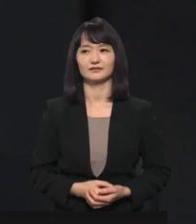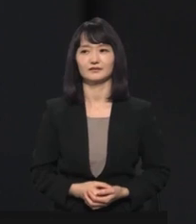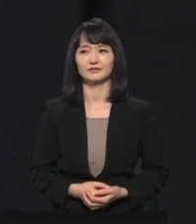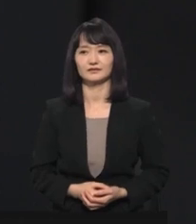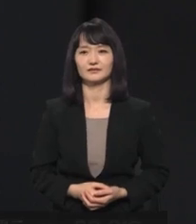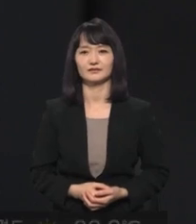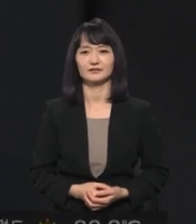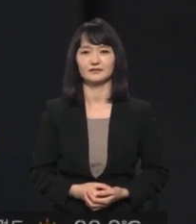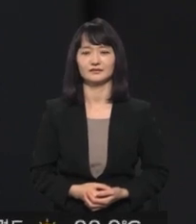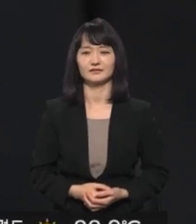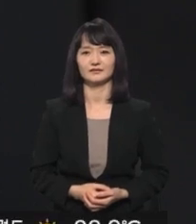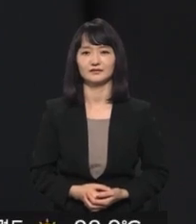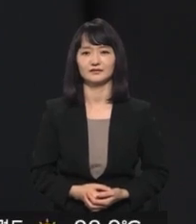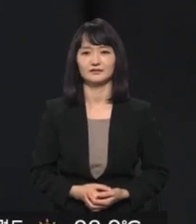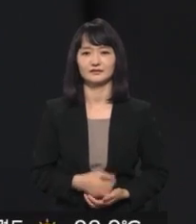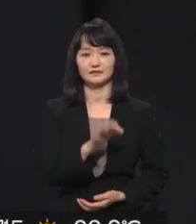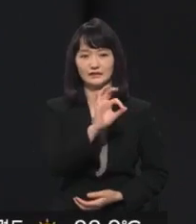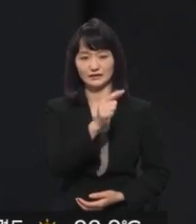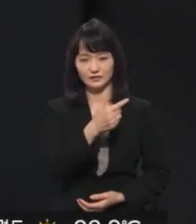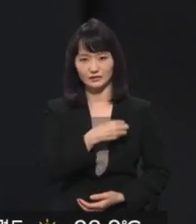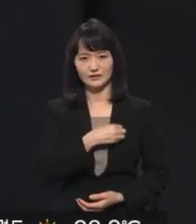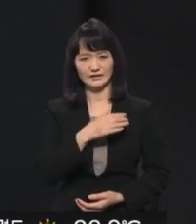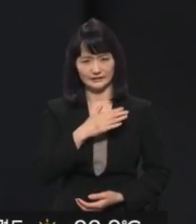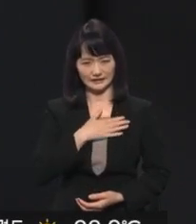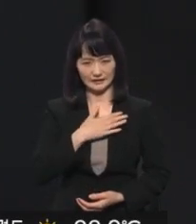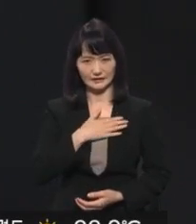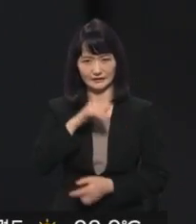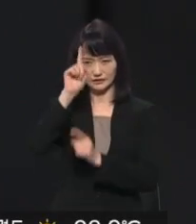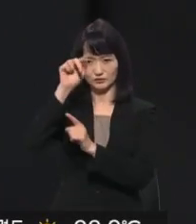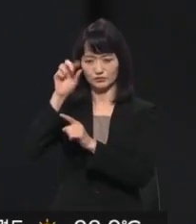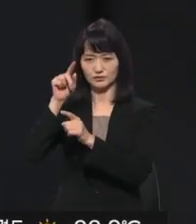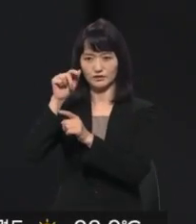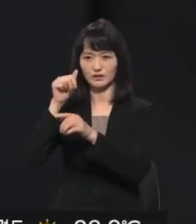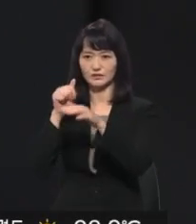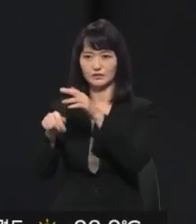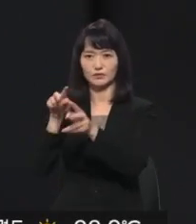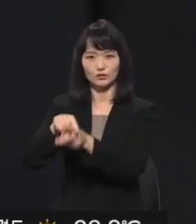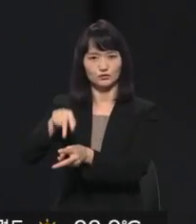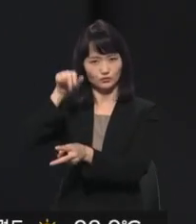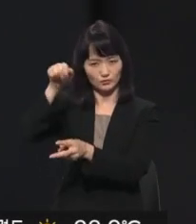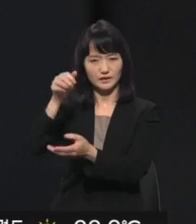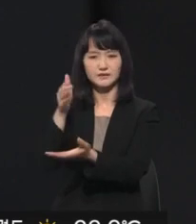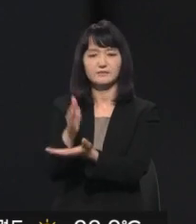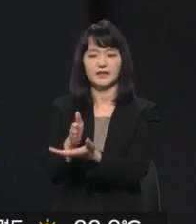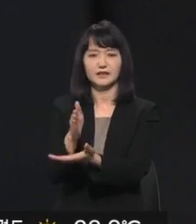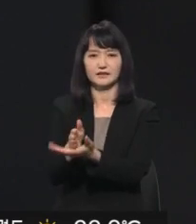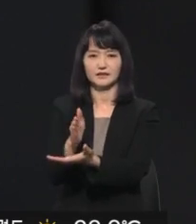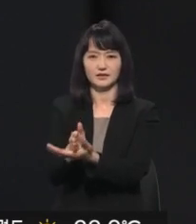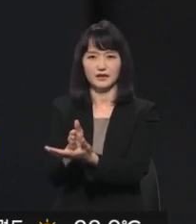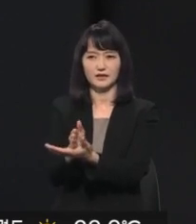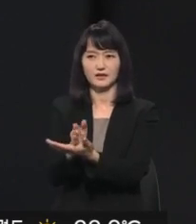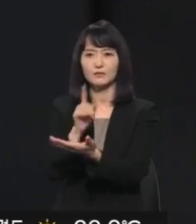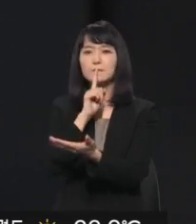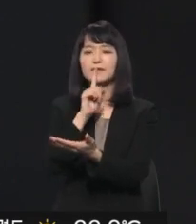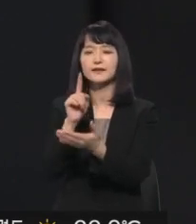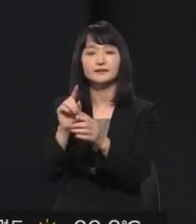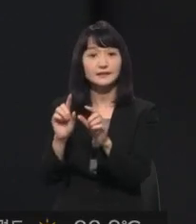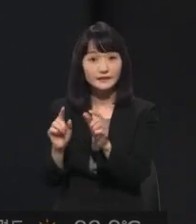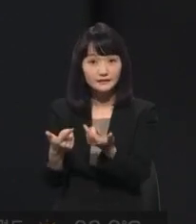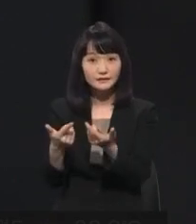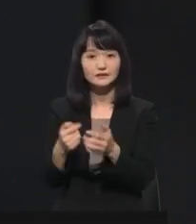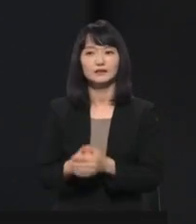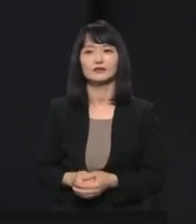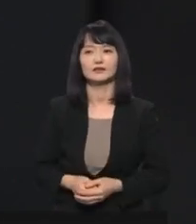난 내가 굳이 나까지 나서 이준석 대표 출마 못한 시계 전당 대열 잘하고 하진 않는 것이지만 누가